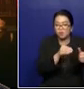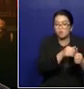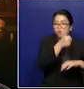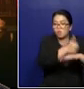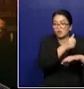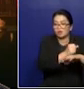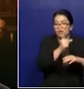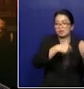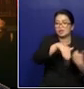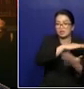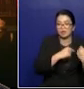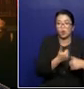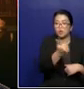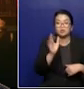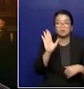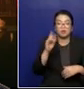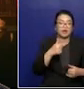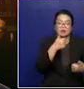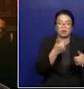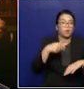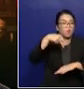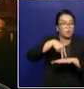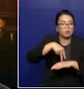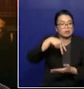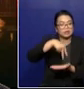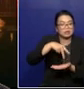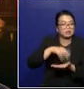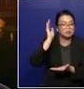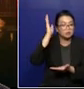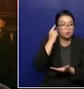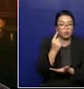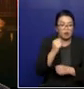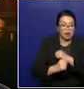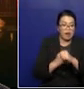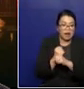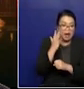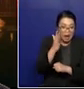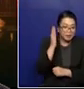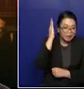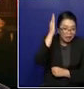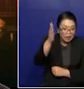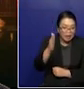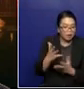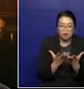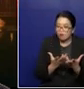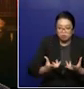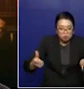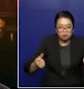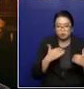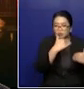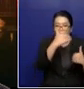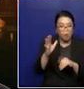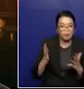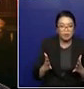คนเดียวพอคนอื่นไม่ต้องลุกขึ้นมานะฮะแล้วผมจะบอกว่า5ปีข้างหน้าถ้าเกิดเราเสียไปหมดล่ะเราจะเหลือเหร